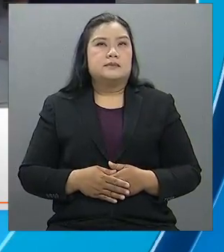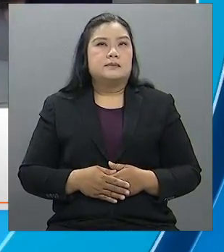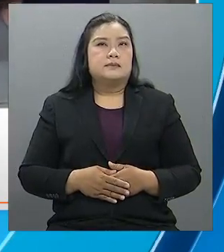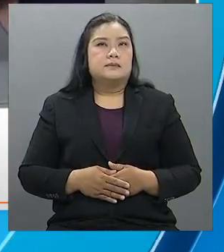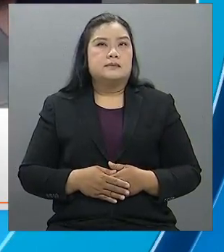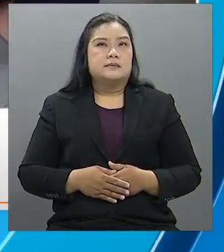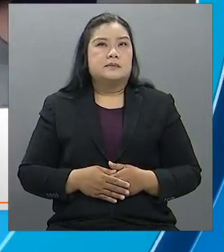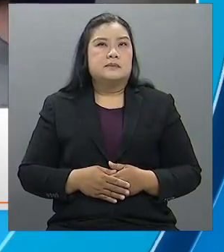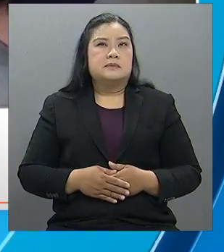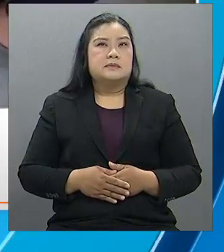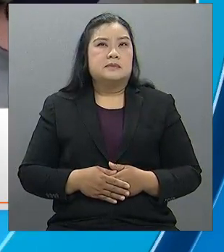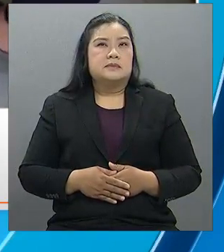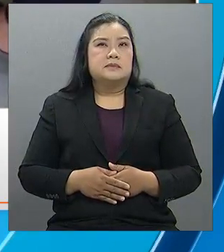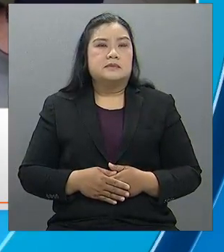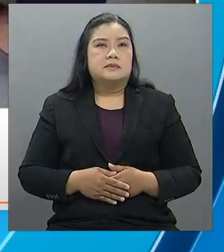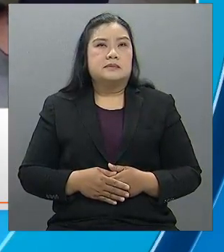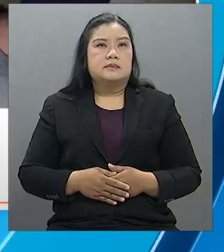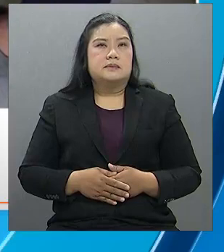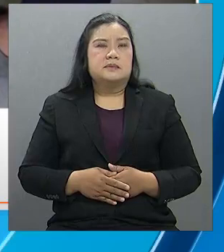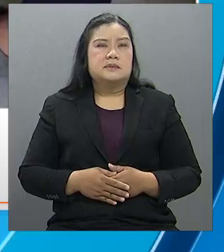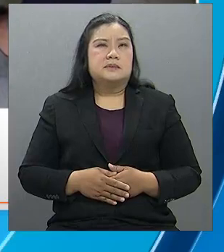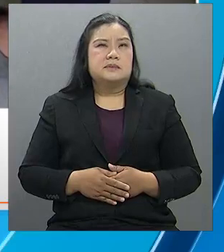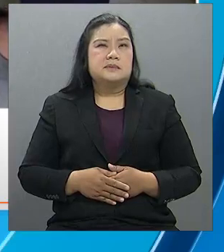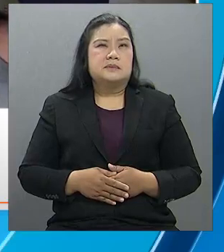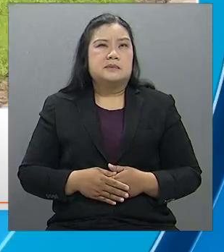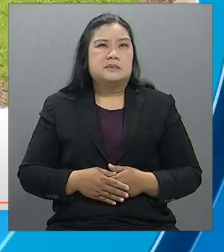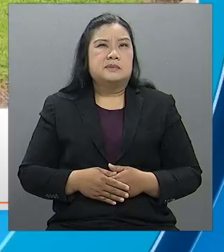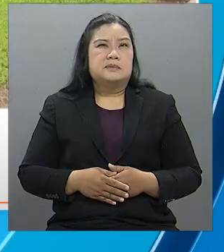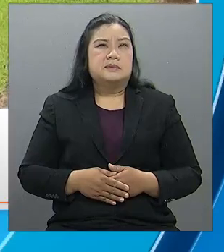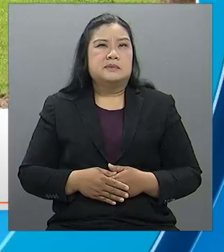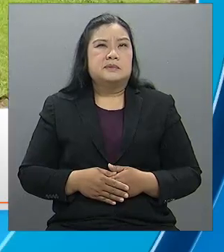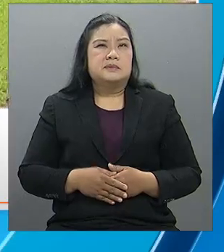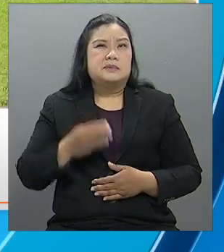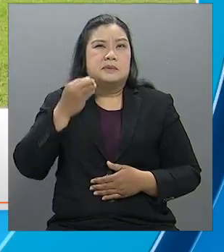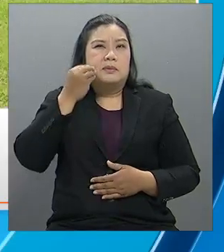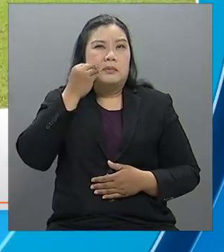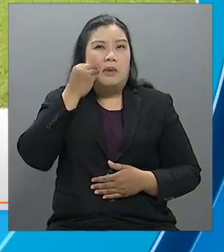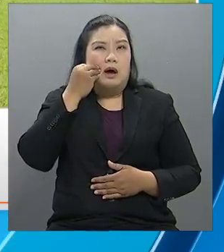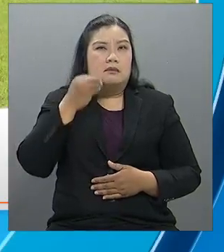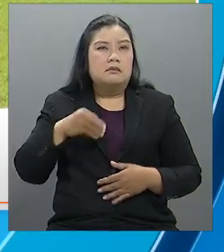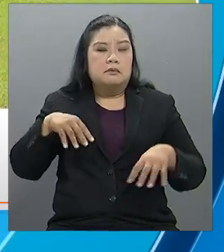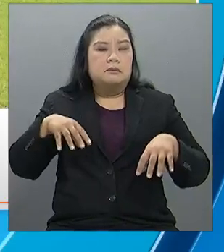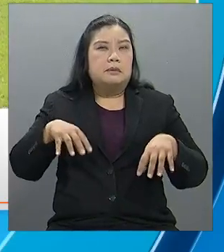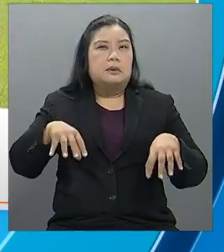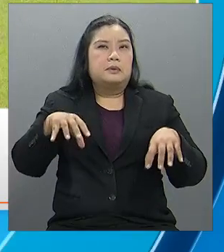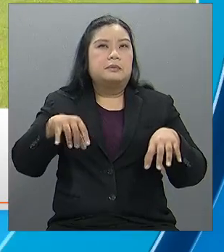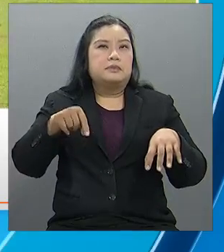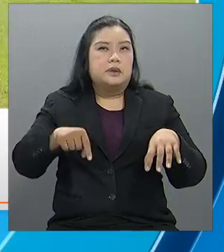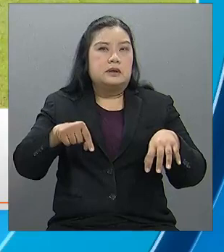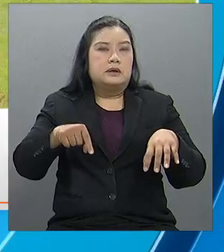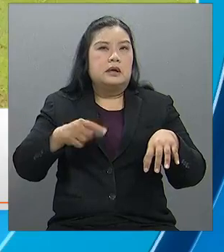98หมู่3ตำบลต้องนะครับซึ่งบ้านนี้ก็เป็นหมู่บ้านใหญ่นะครับมันเป็นบ้านที่ทางเทศบาลก็รับผิดช